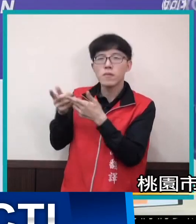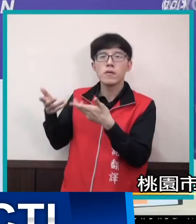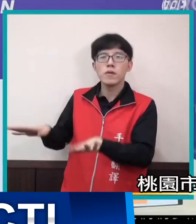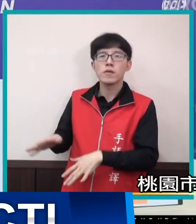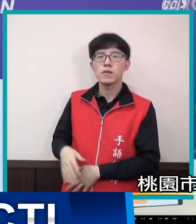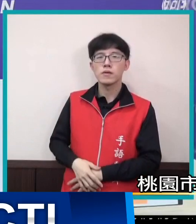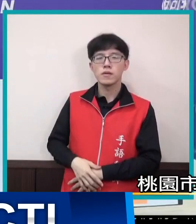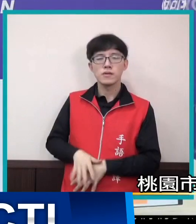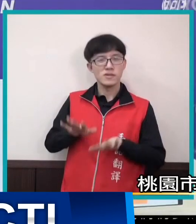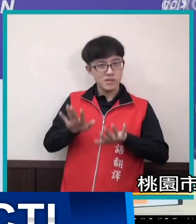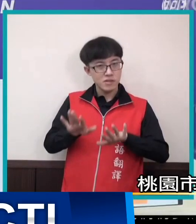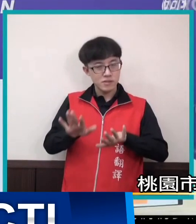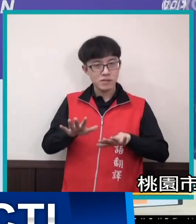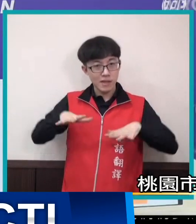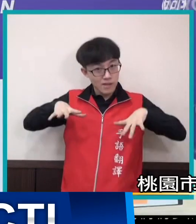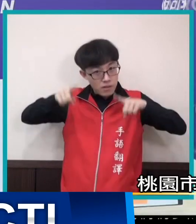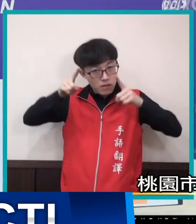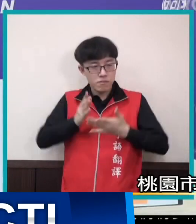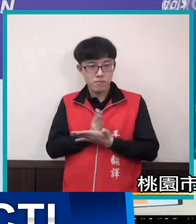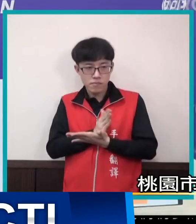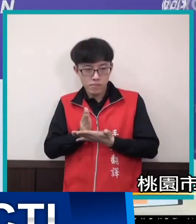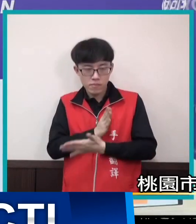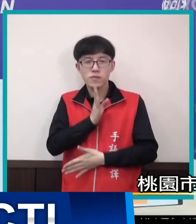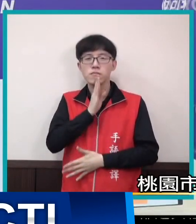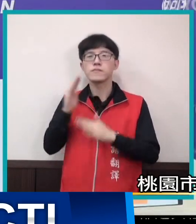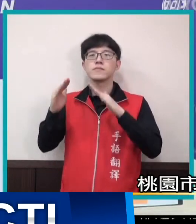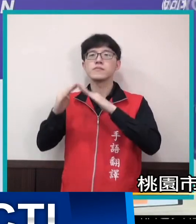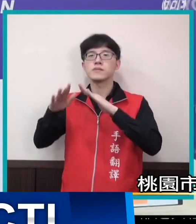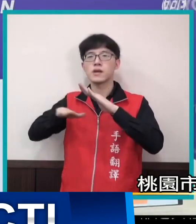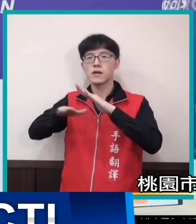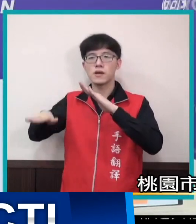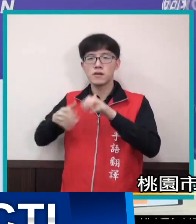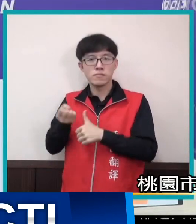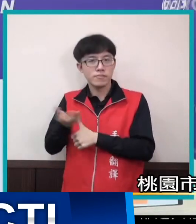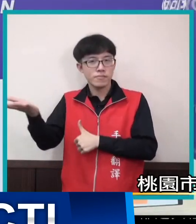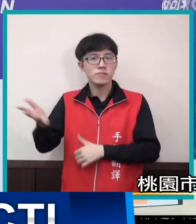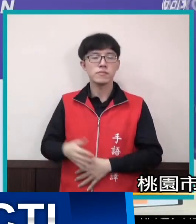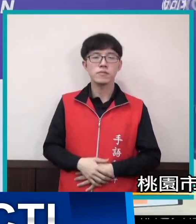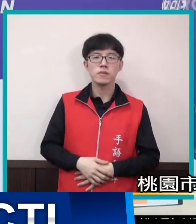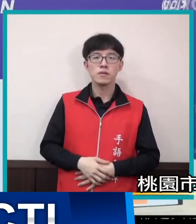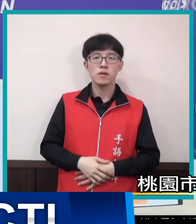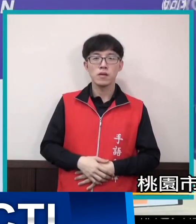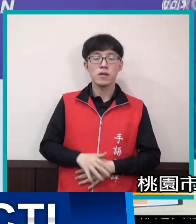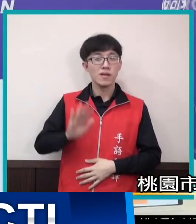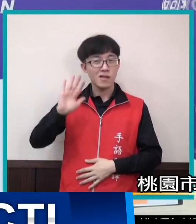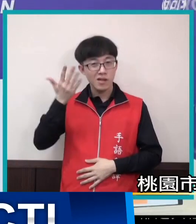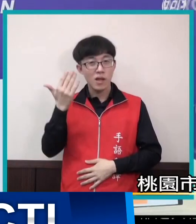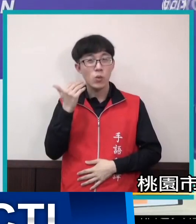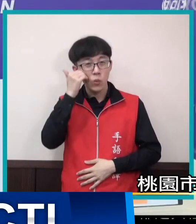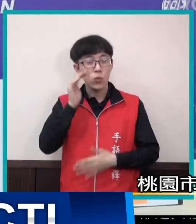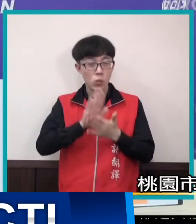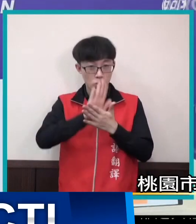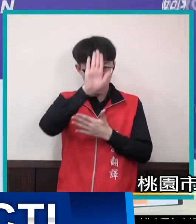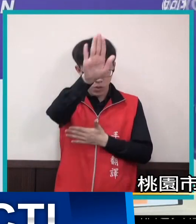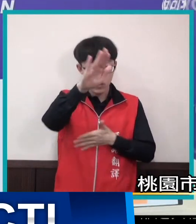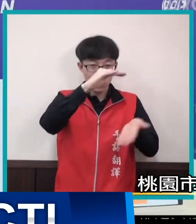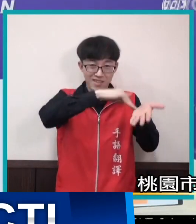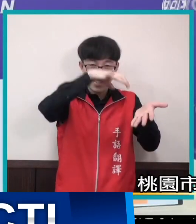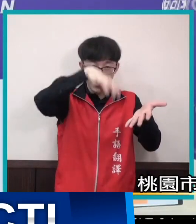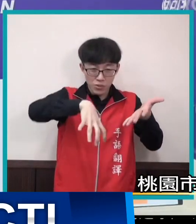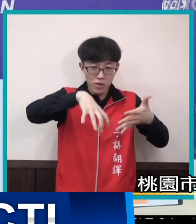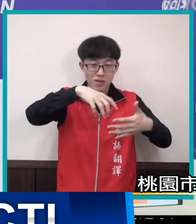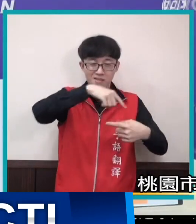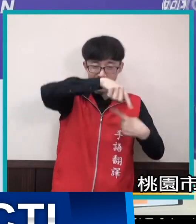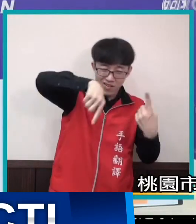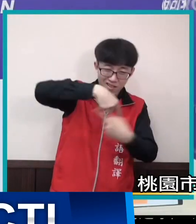户或者社区感染。当然，社区感染以后在医院如果造成更大的感染也不行哦，所以目